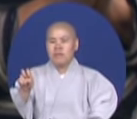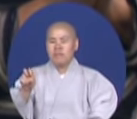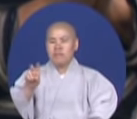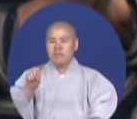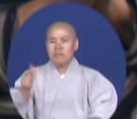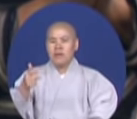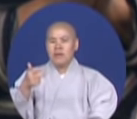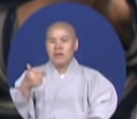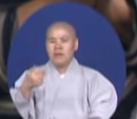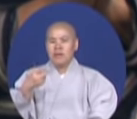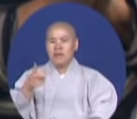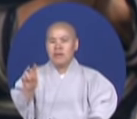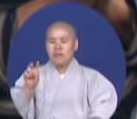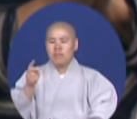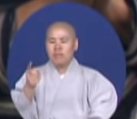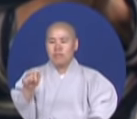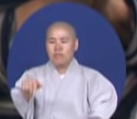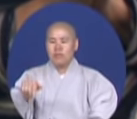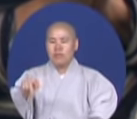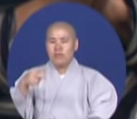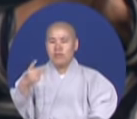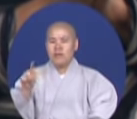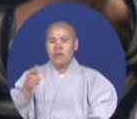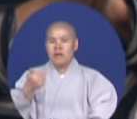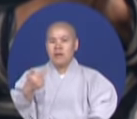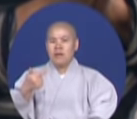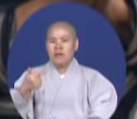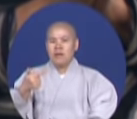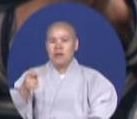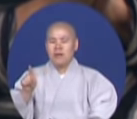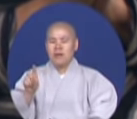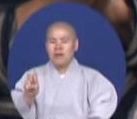나무사만다 묵다남